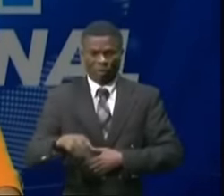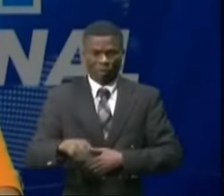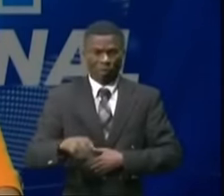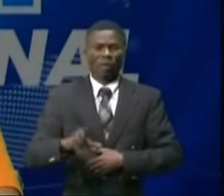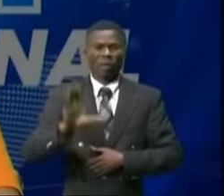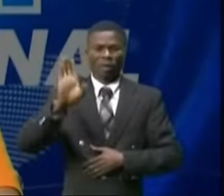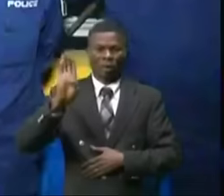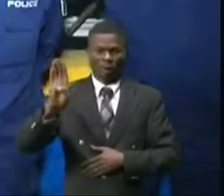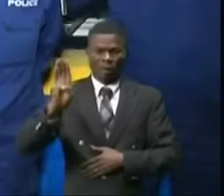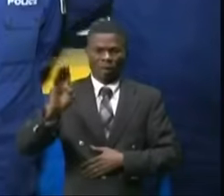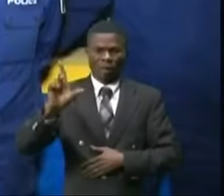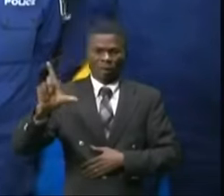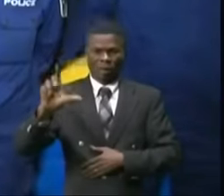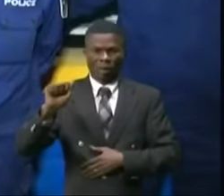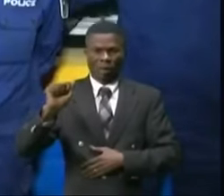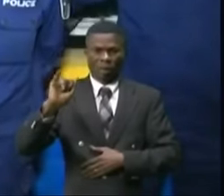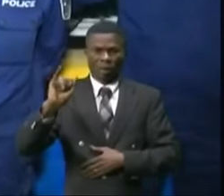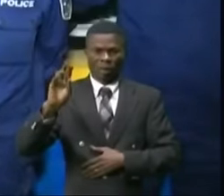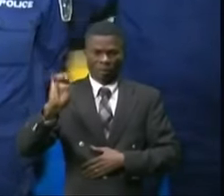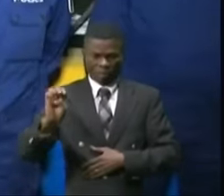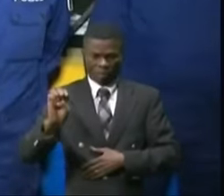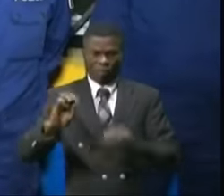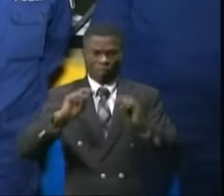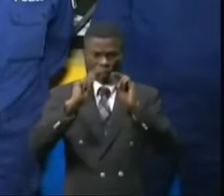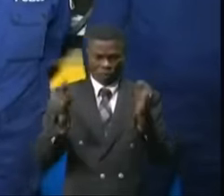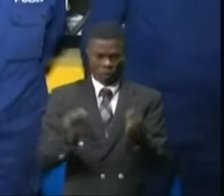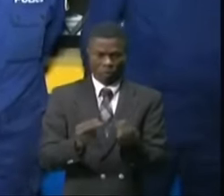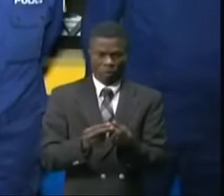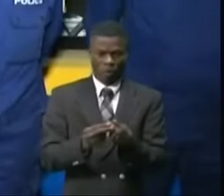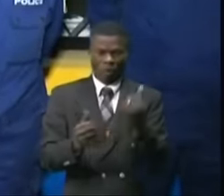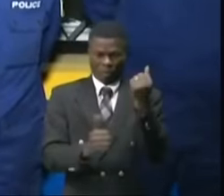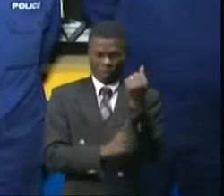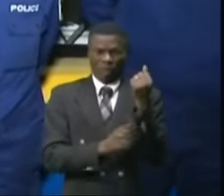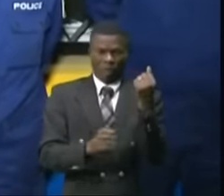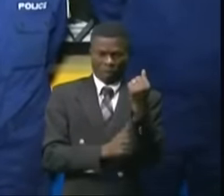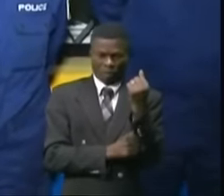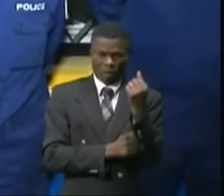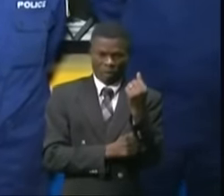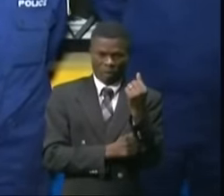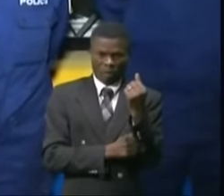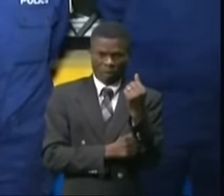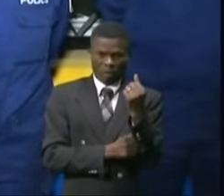Blaise Kilimbalimba. Il y a un groupe des personnes